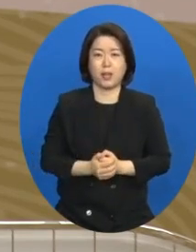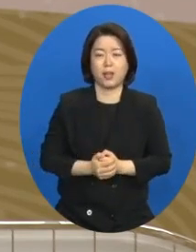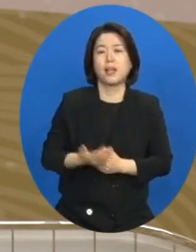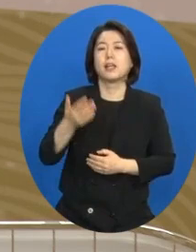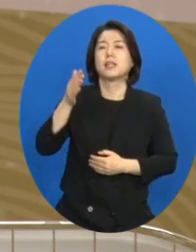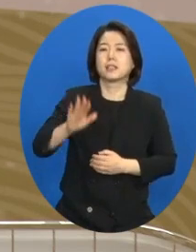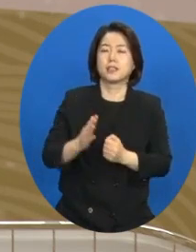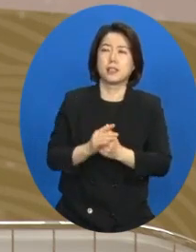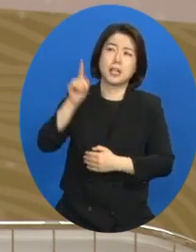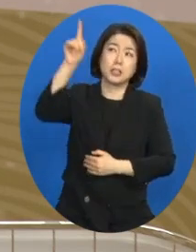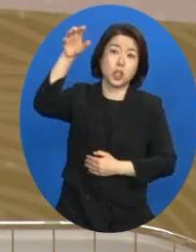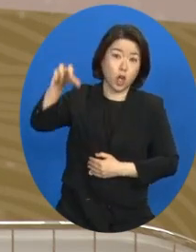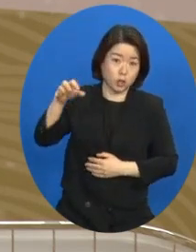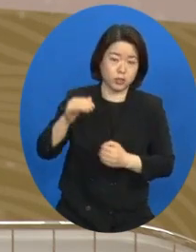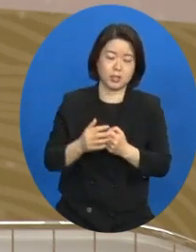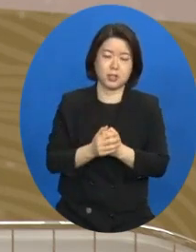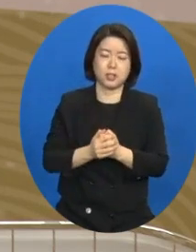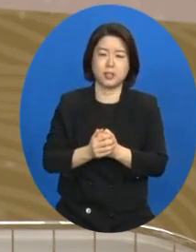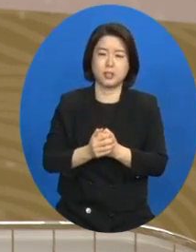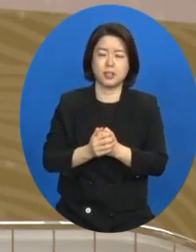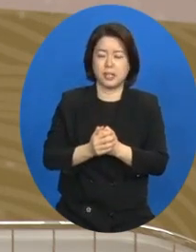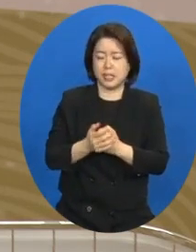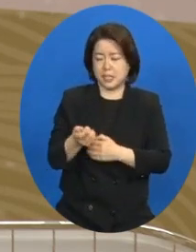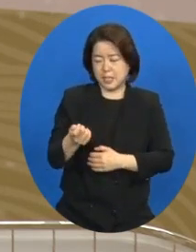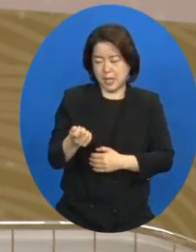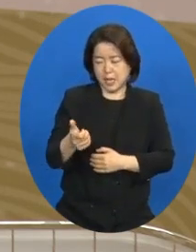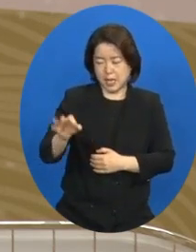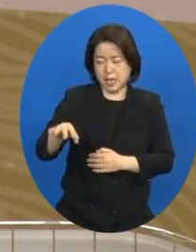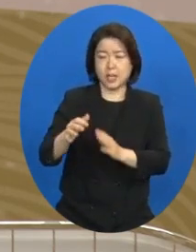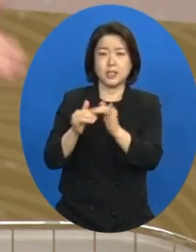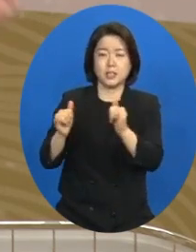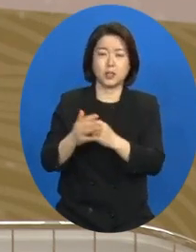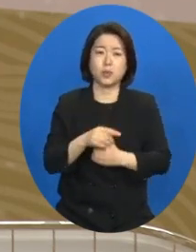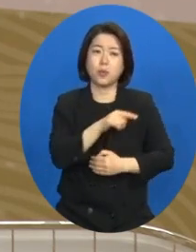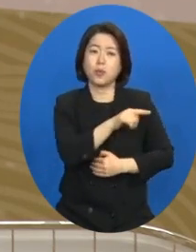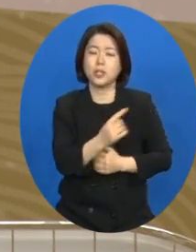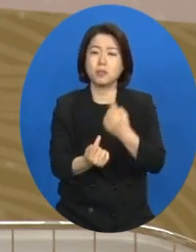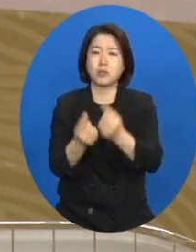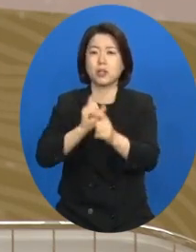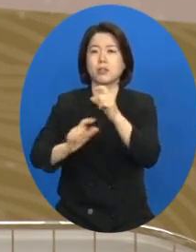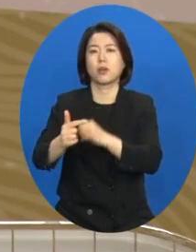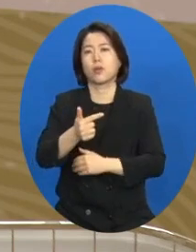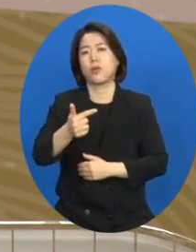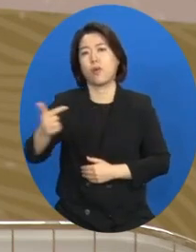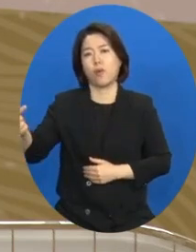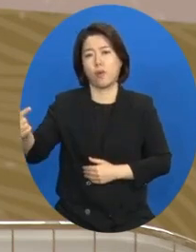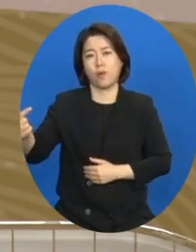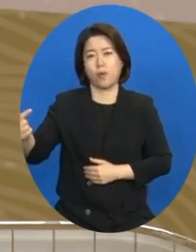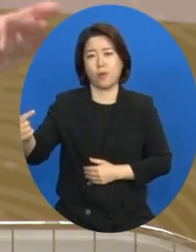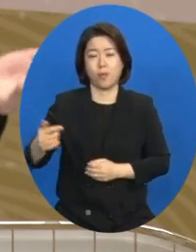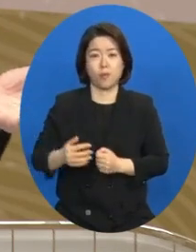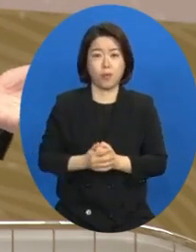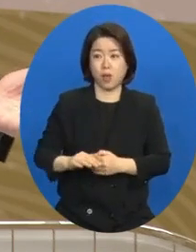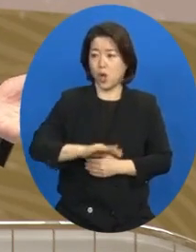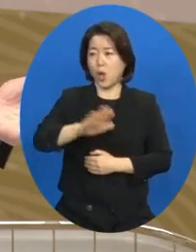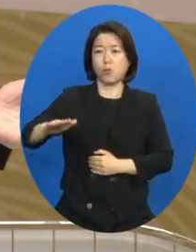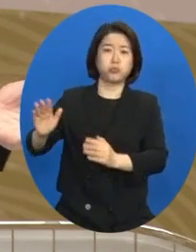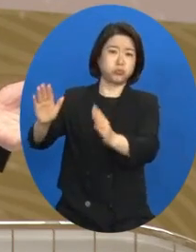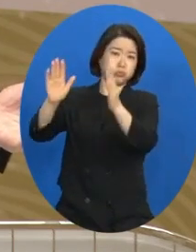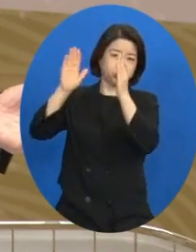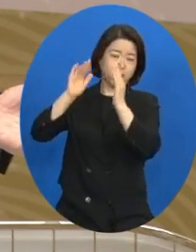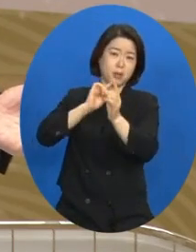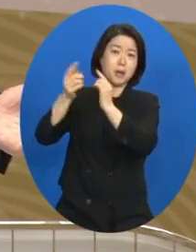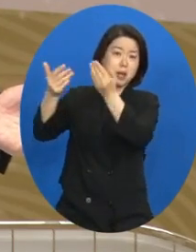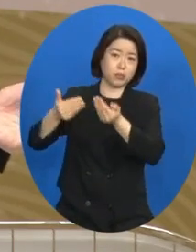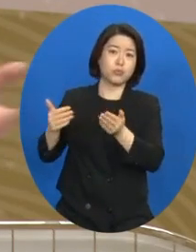그러나 천국에서는 극히 작은 자라도 그보다 큰 이라 우리를 향하여 말씀을